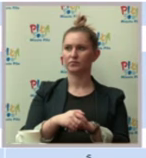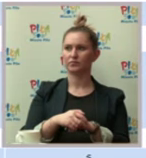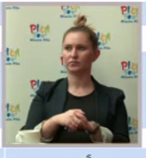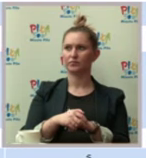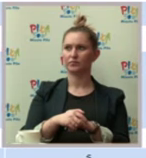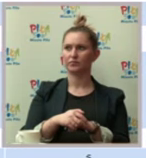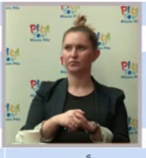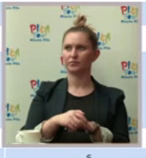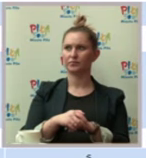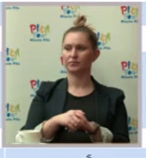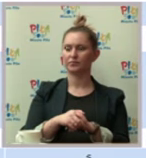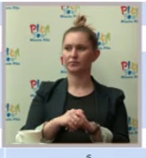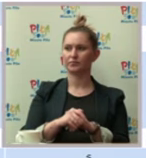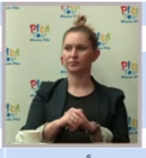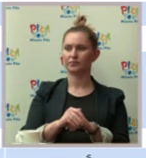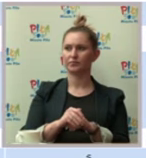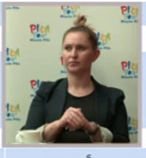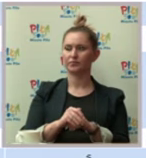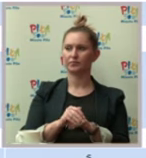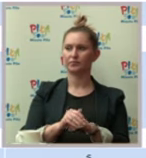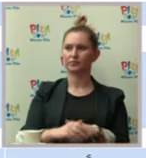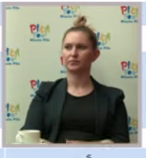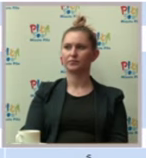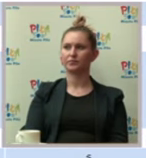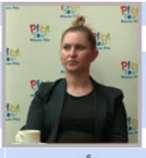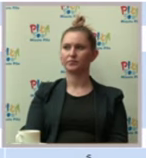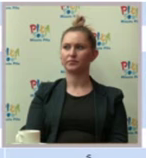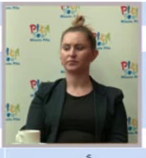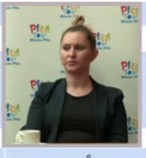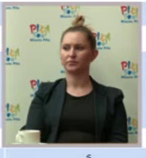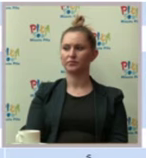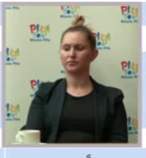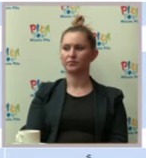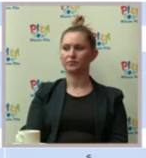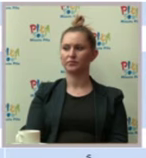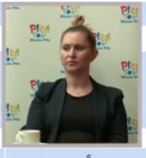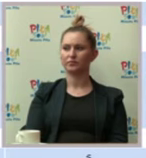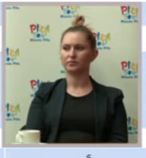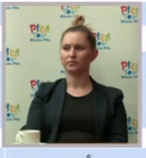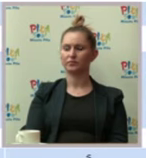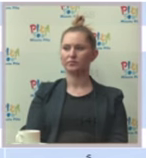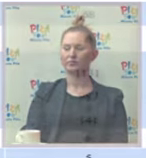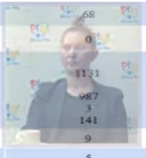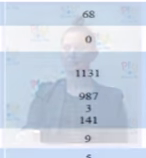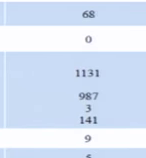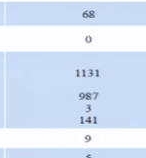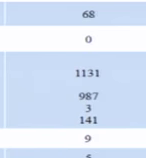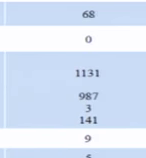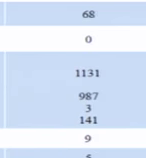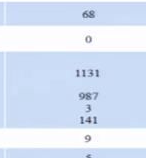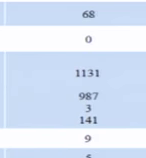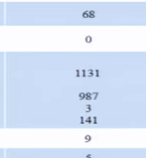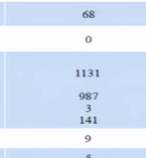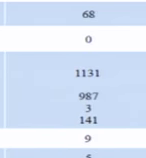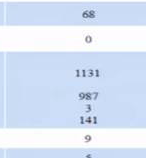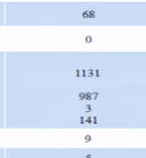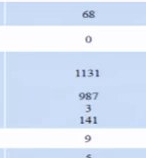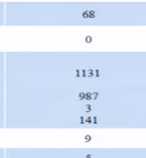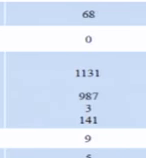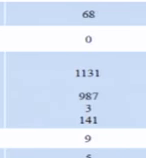tu jest fragment tej tabeli wyświetlony. Tak jak mówiłam, to jest strona 31 i 32 w tym opisowym